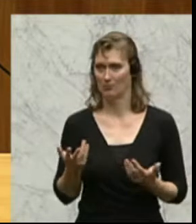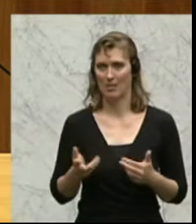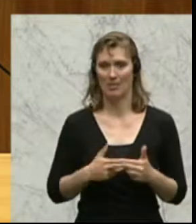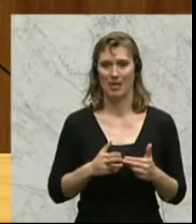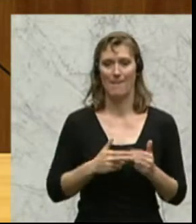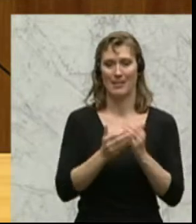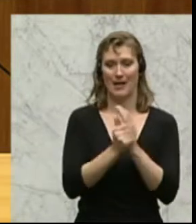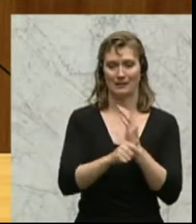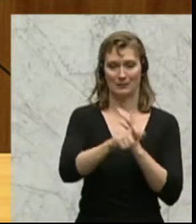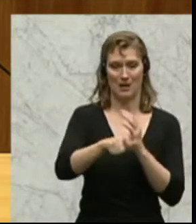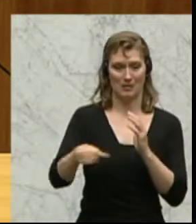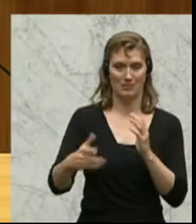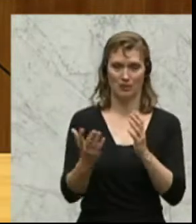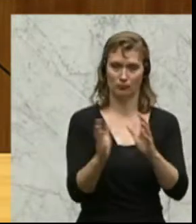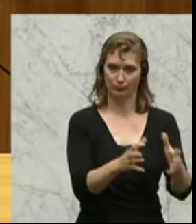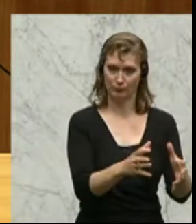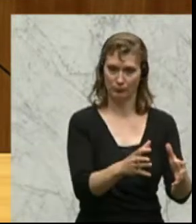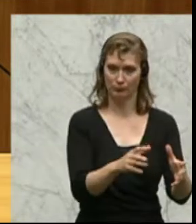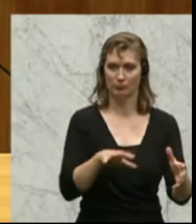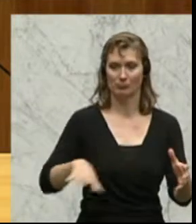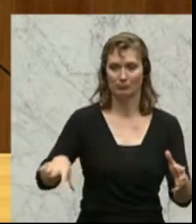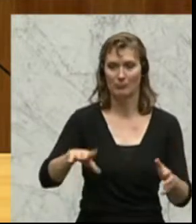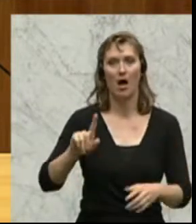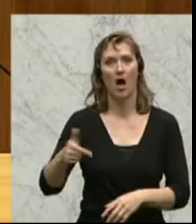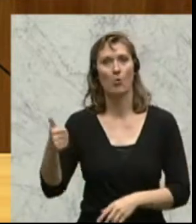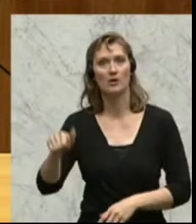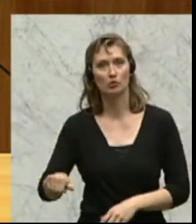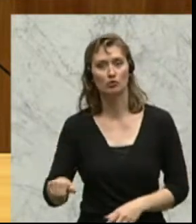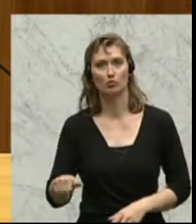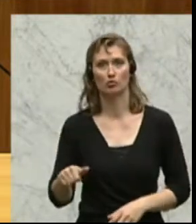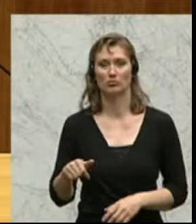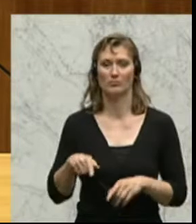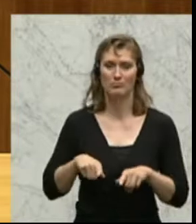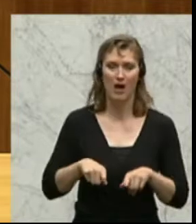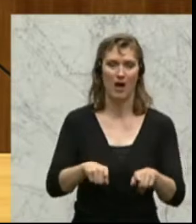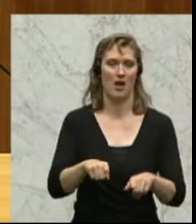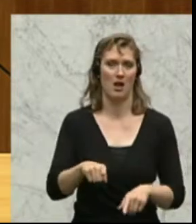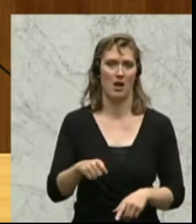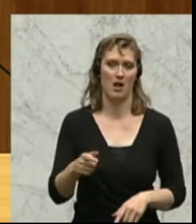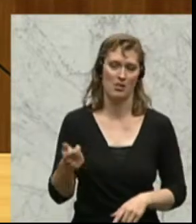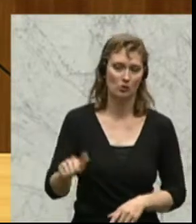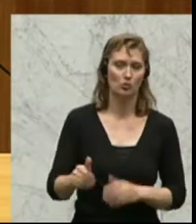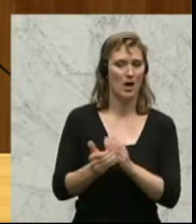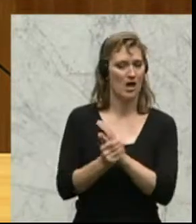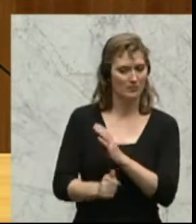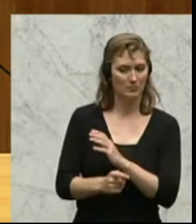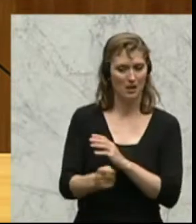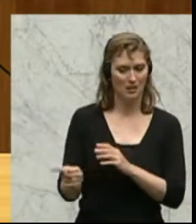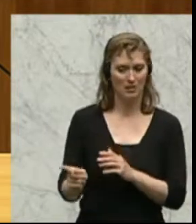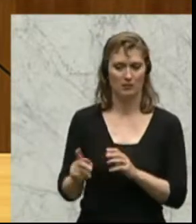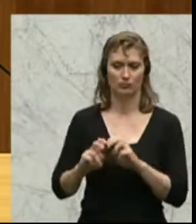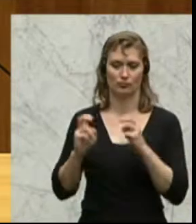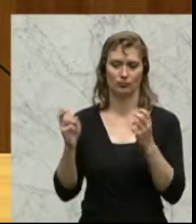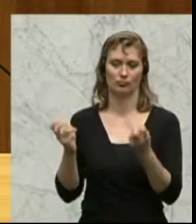die Steuerreform beraten, parallel dazu auch die Experten zusammensitzen,